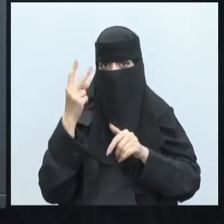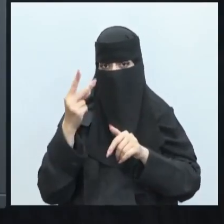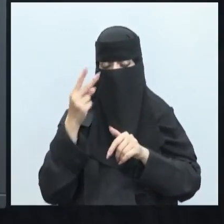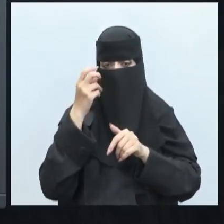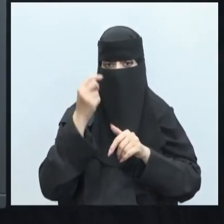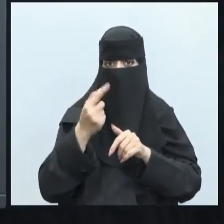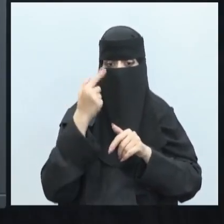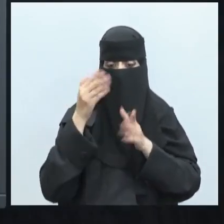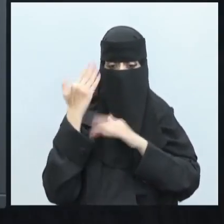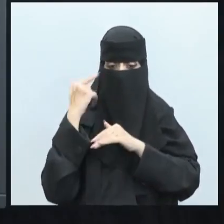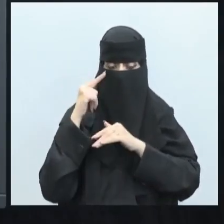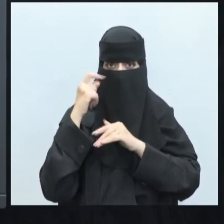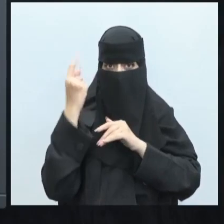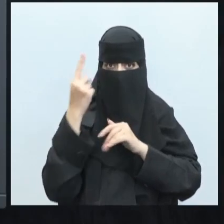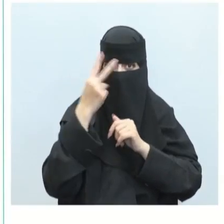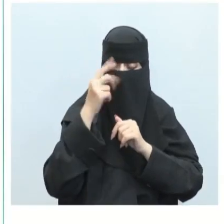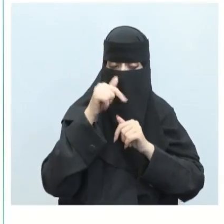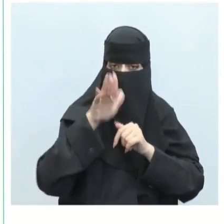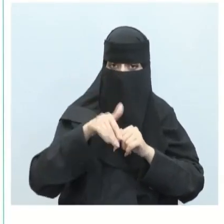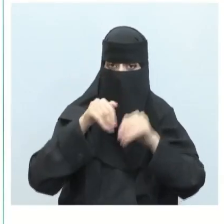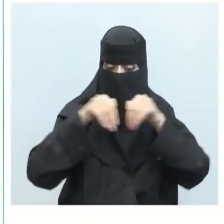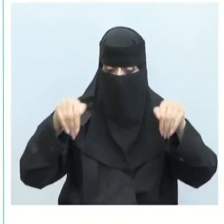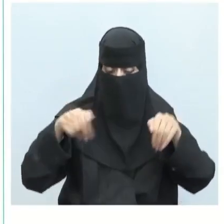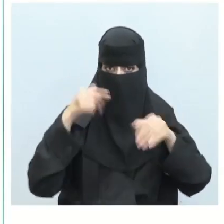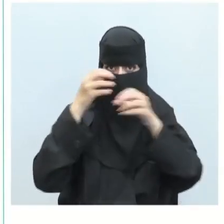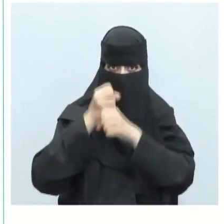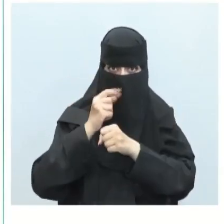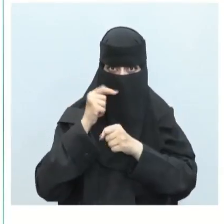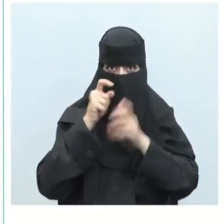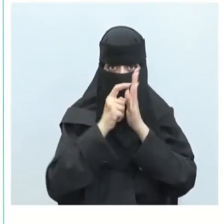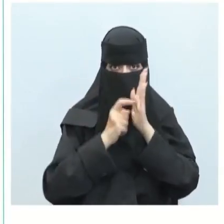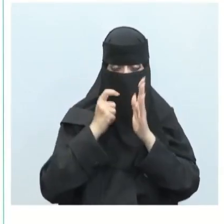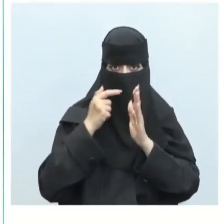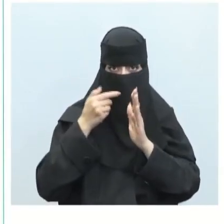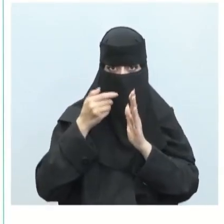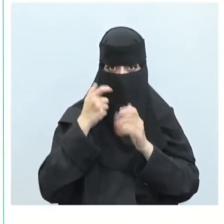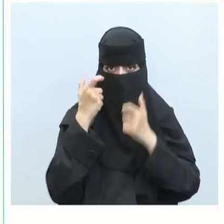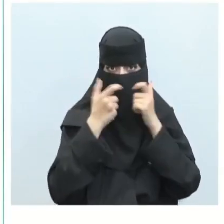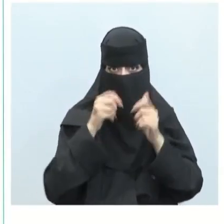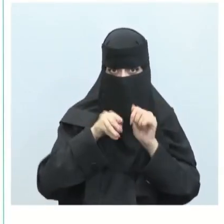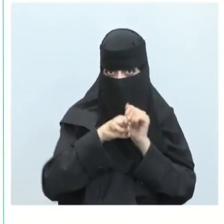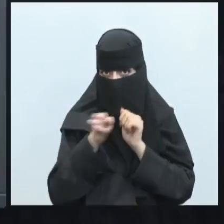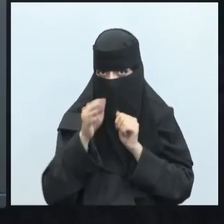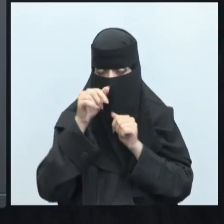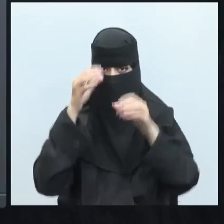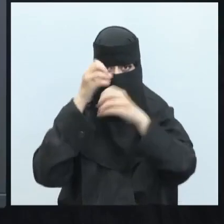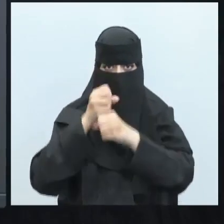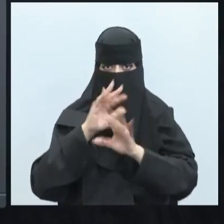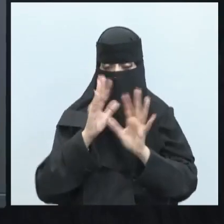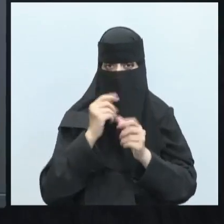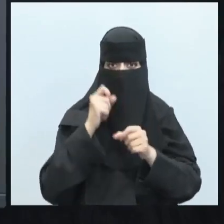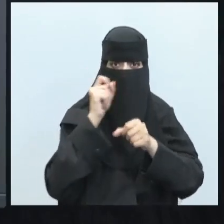والدرس الاول ان جدران الحمايه وانظمه كشف التسلل كلاهما يقومان بحمايه الشبكه من اي